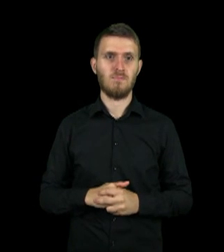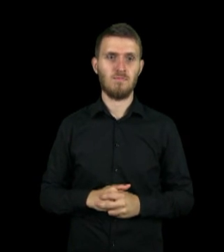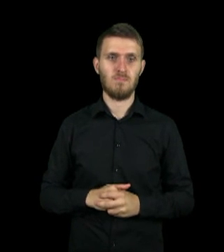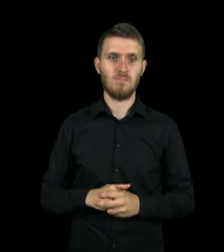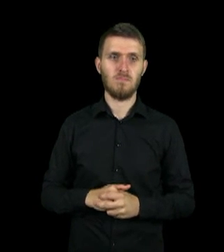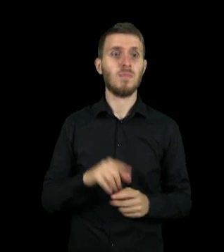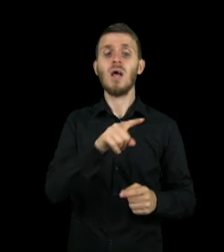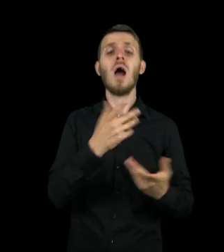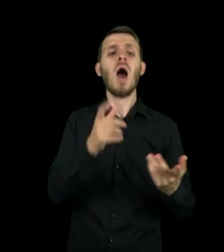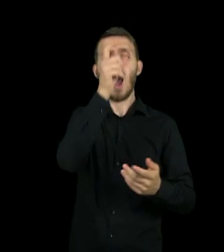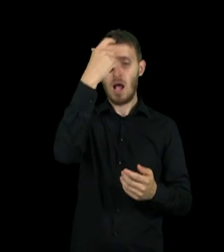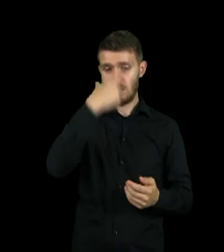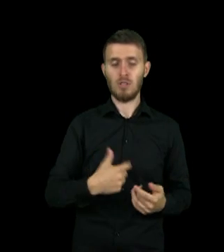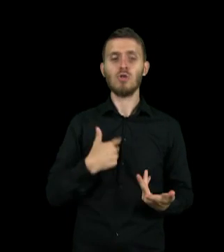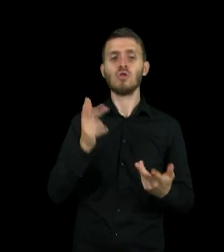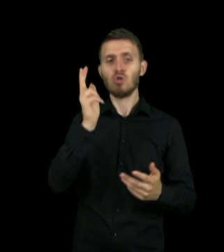agent